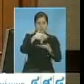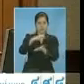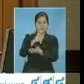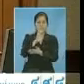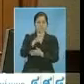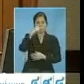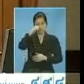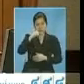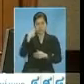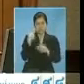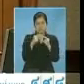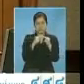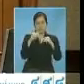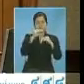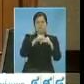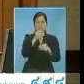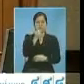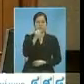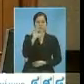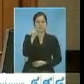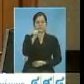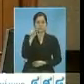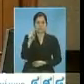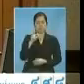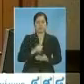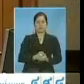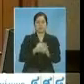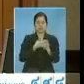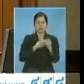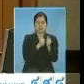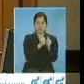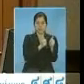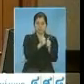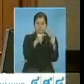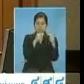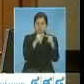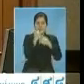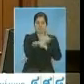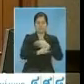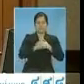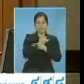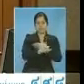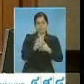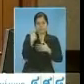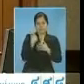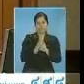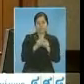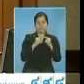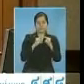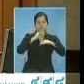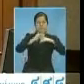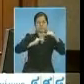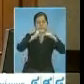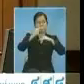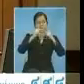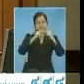ง 15% นั่นทำให้ขีดความสามารถของเราในการที่จะแข่งขันกับนานาประเทศนั้นมีต้นทุนที่สูงขึ้นและ